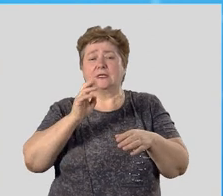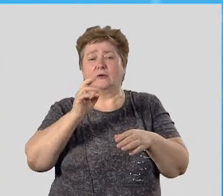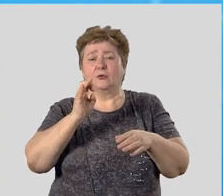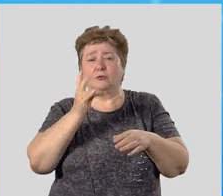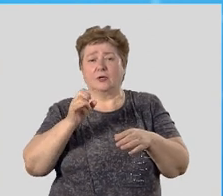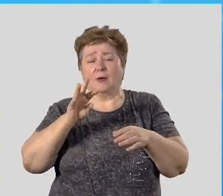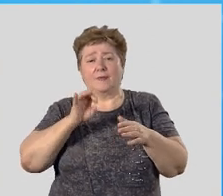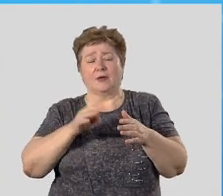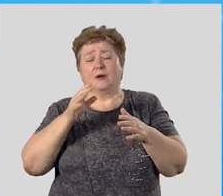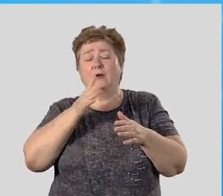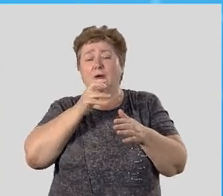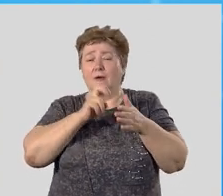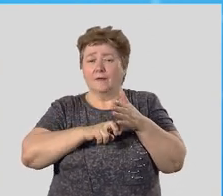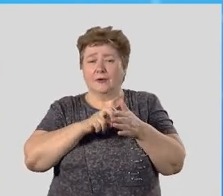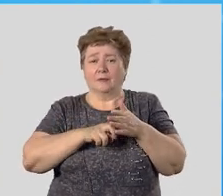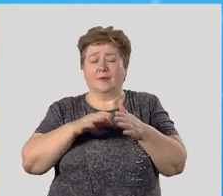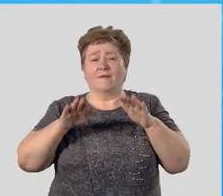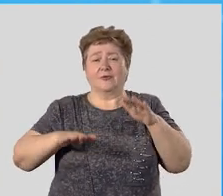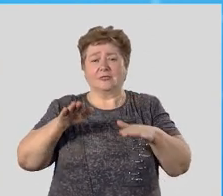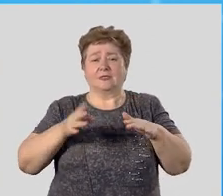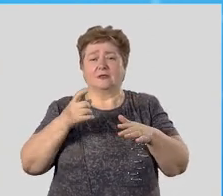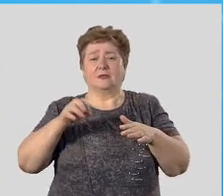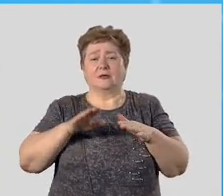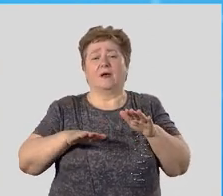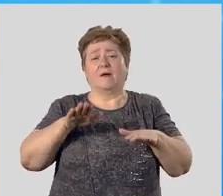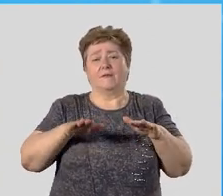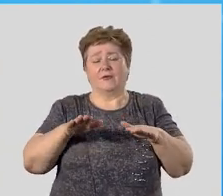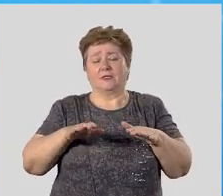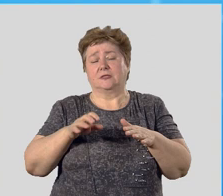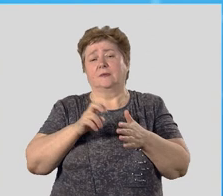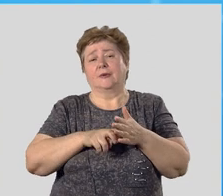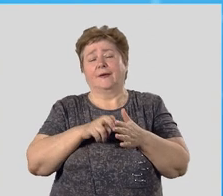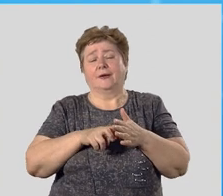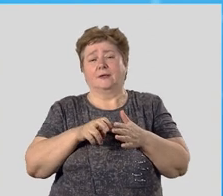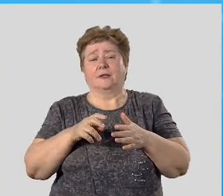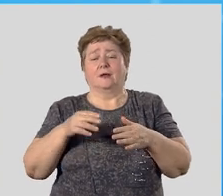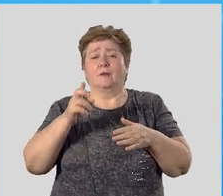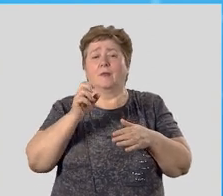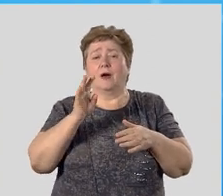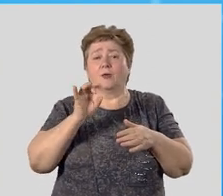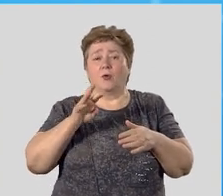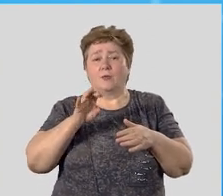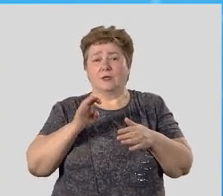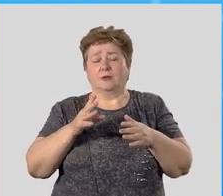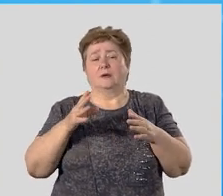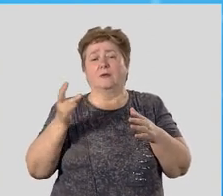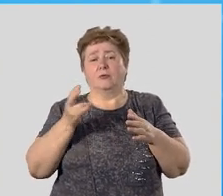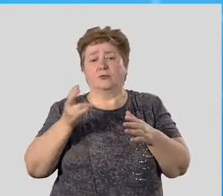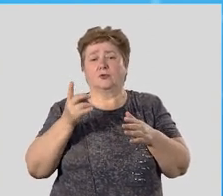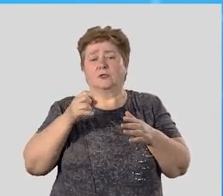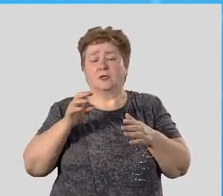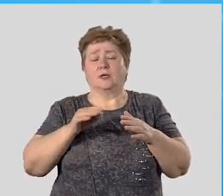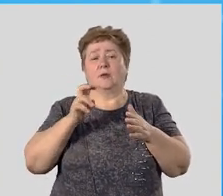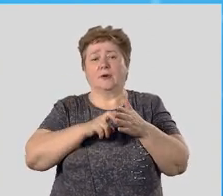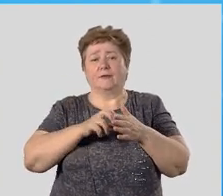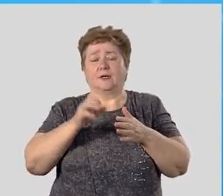часы-секундомер для определения времени, весы для измерения веса, барометр для измерения